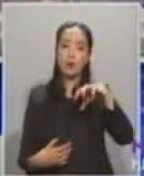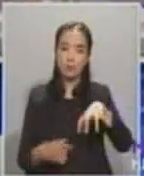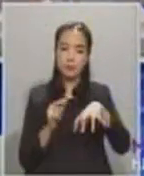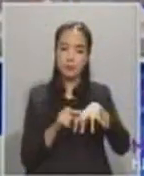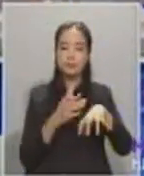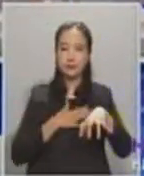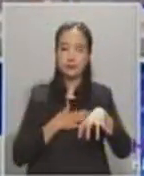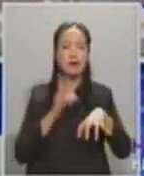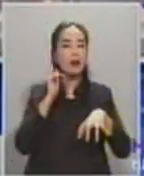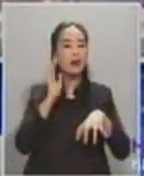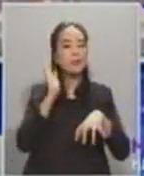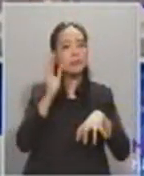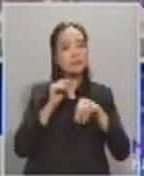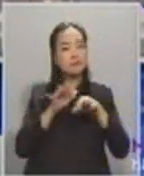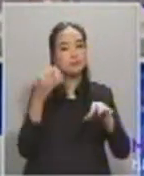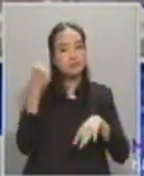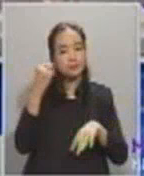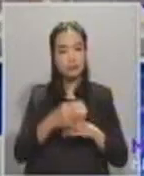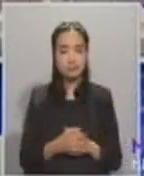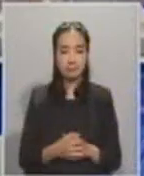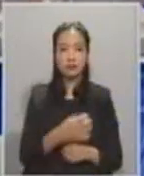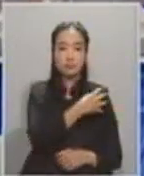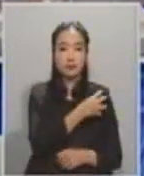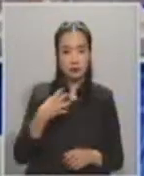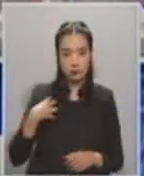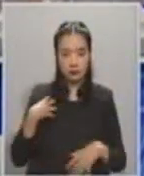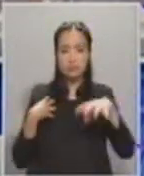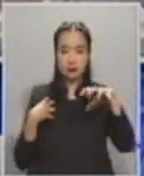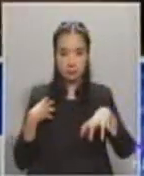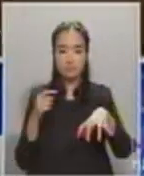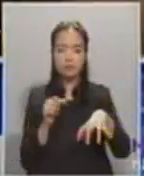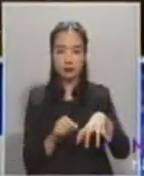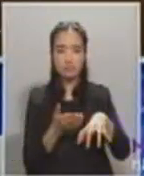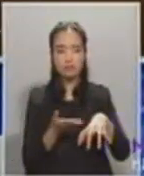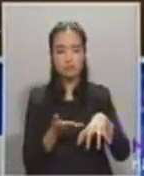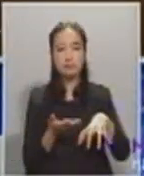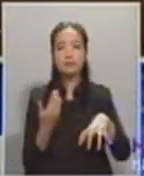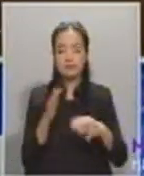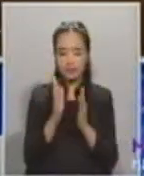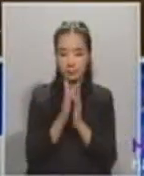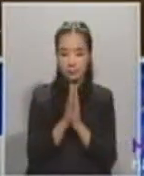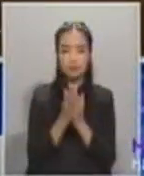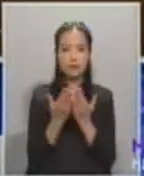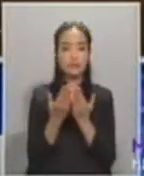านะครับแล้วก็สารทูตเนี่ยสารทูตในกรุงอังการาเรามี Facebook ซึ่ง